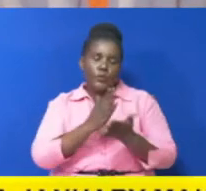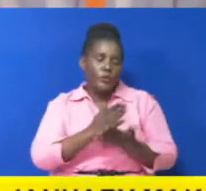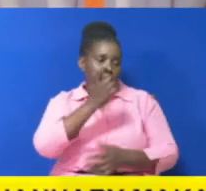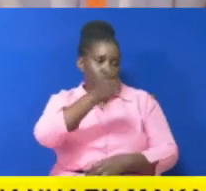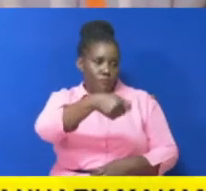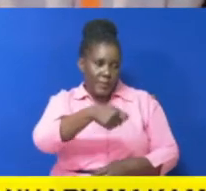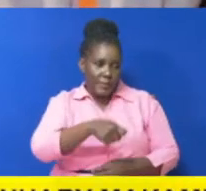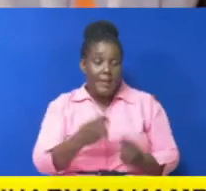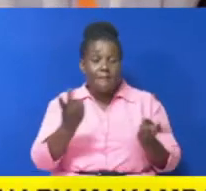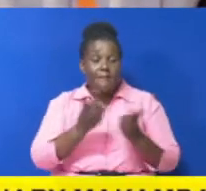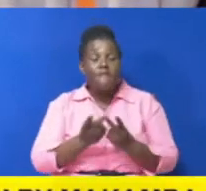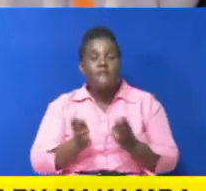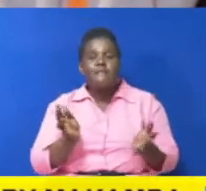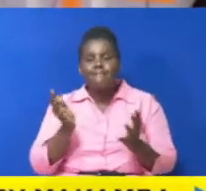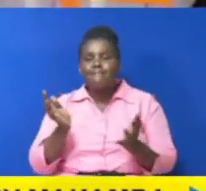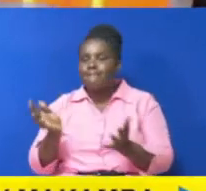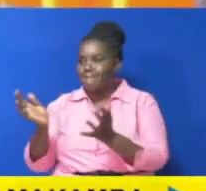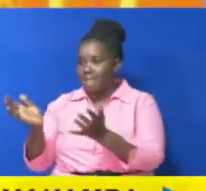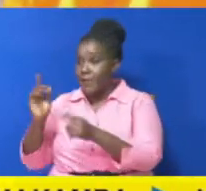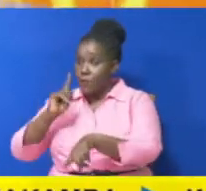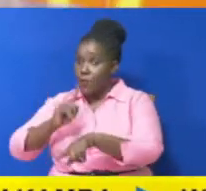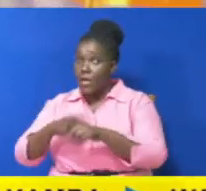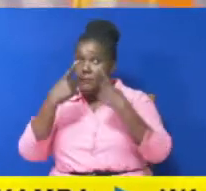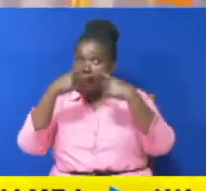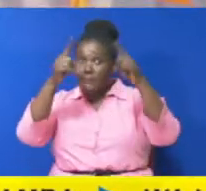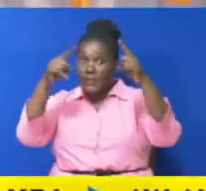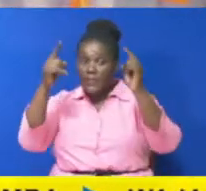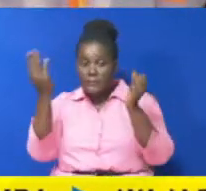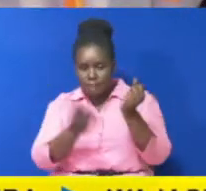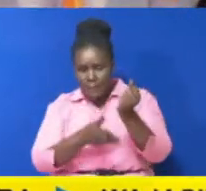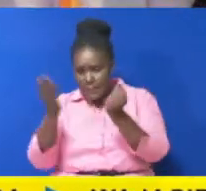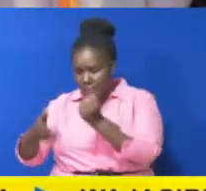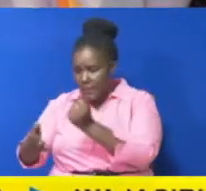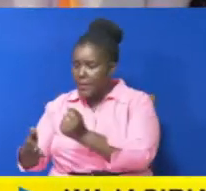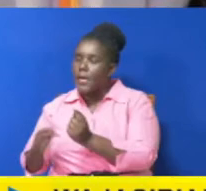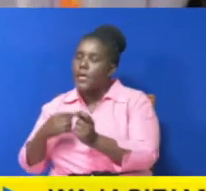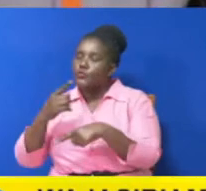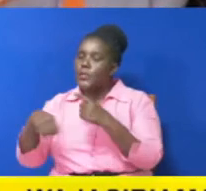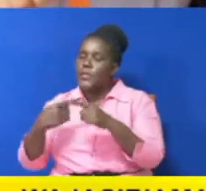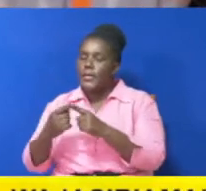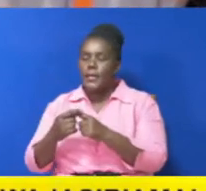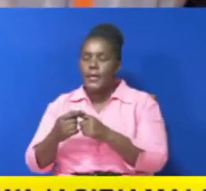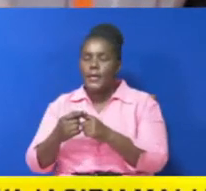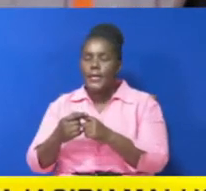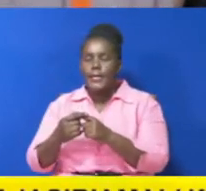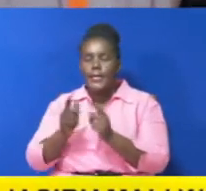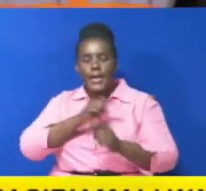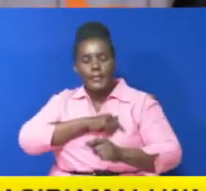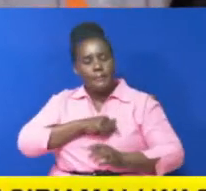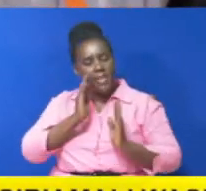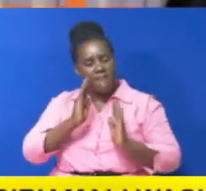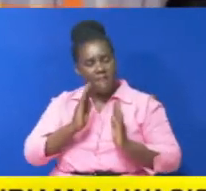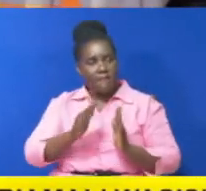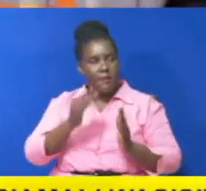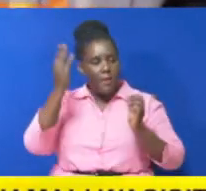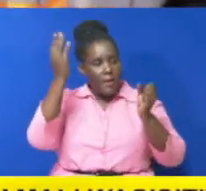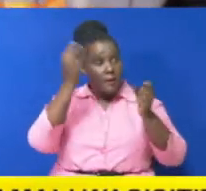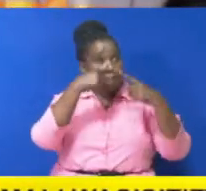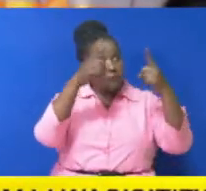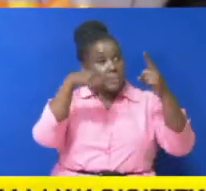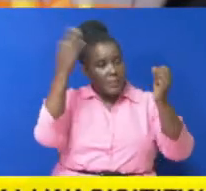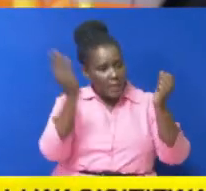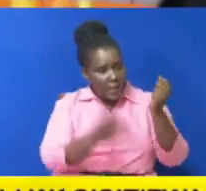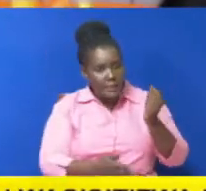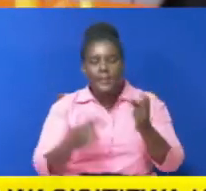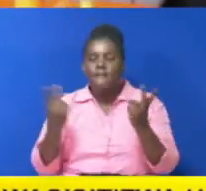tunaendelea kuhamasishana kwamba wakati tunakata miti tuendelee ile principle ya kata miti panda miti. Na uzuri pia